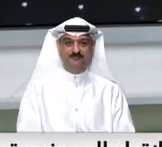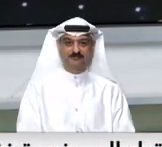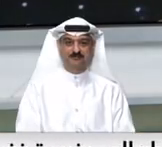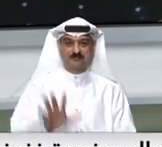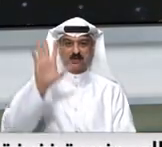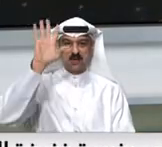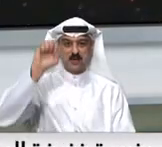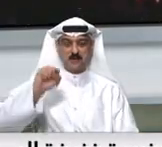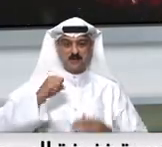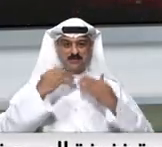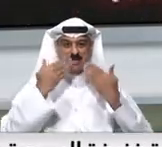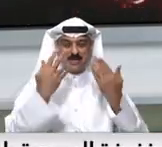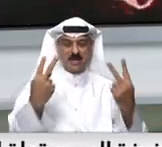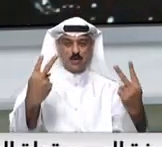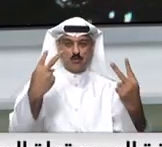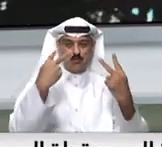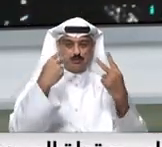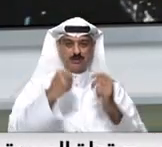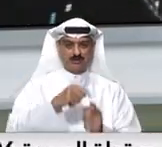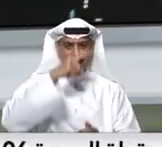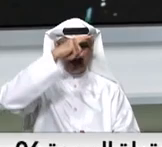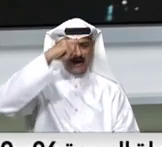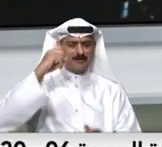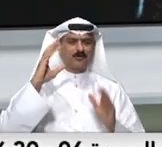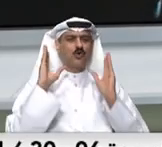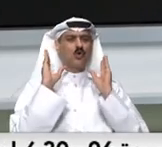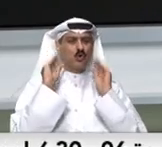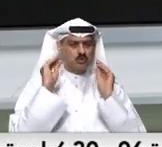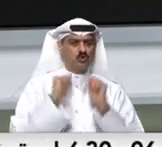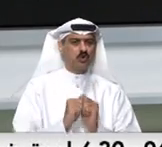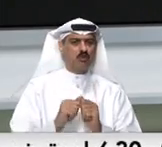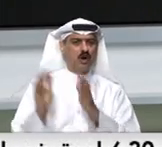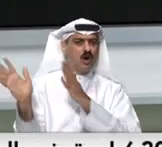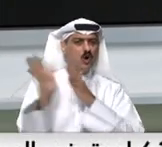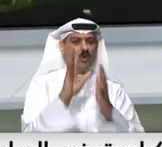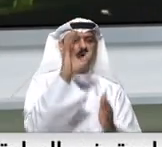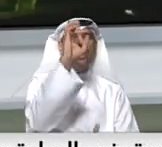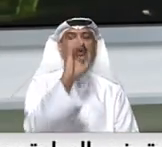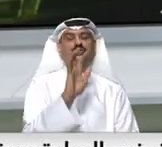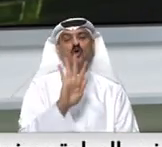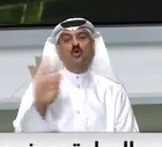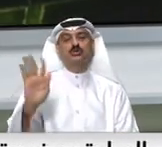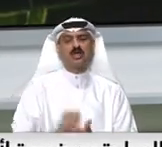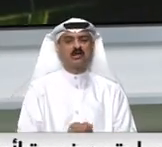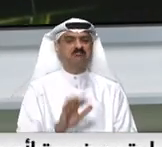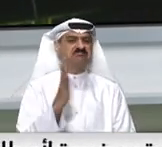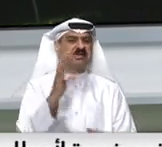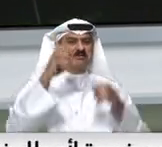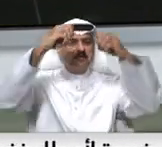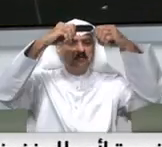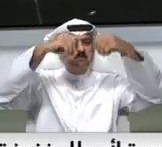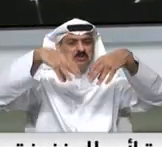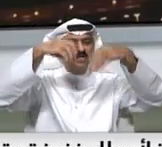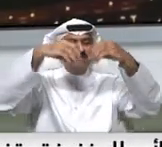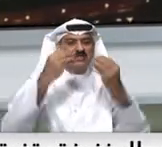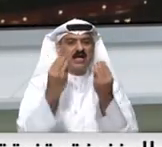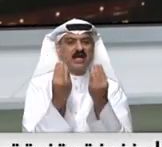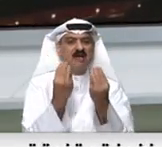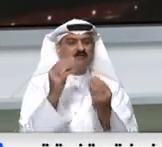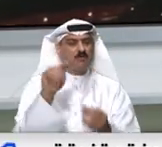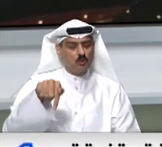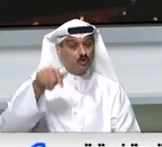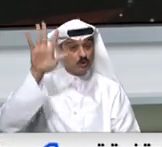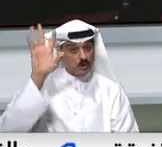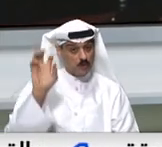اسعد الله اوقاتكم اعزائي المشاهدين حرب ورطوبه والهوى الكوز راح يستمر ويانا لعده ايام فرص لرذات من المطر الليله موجوده ويانا